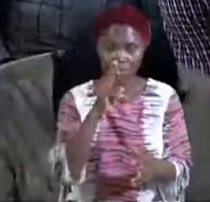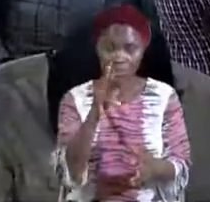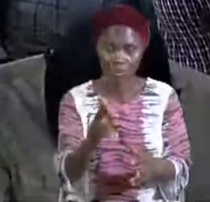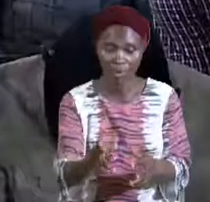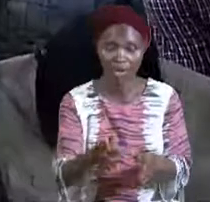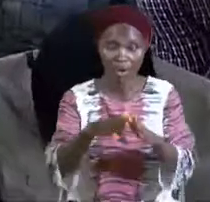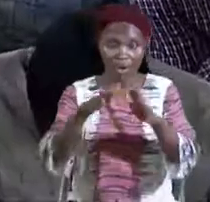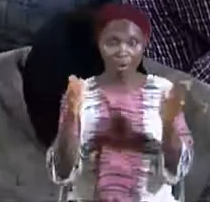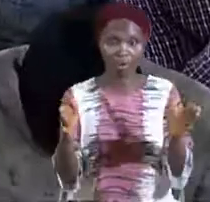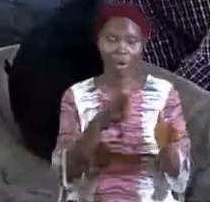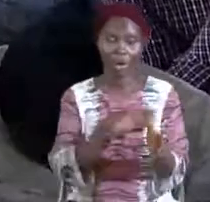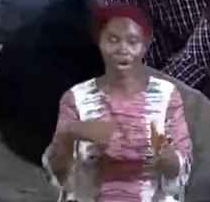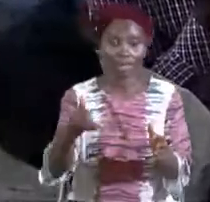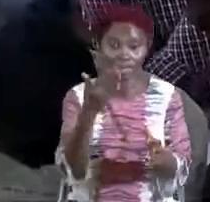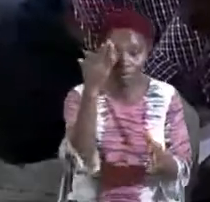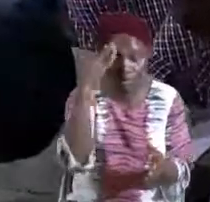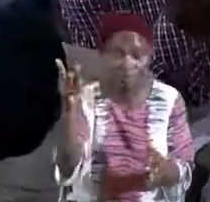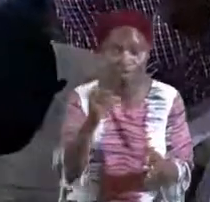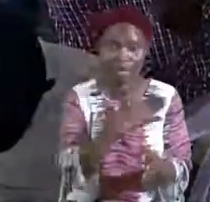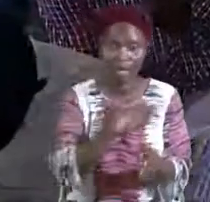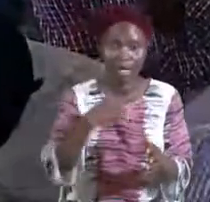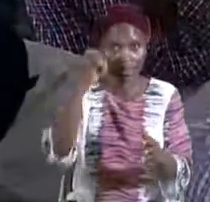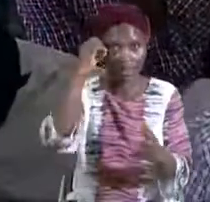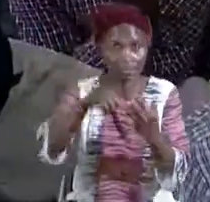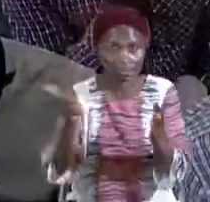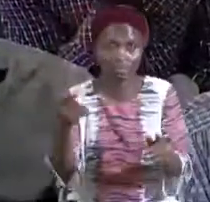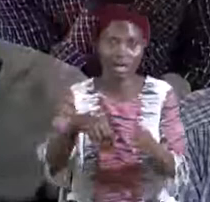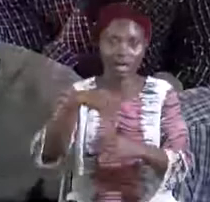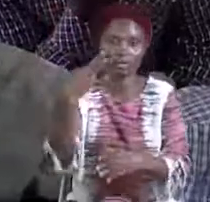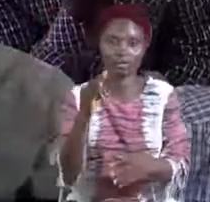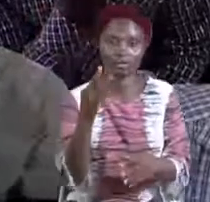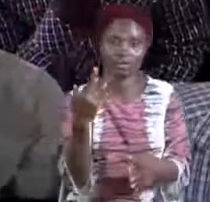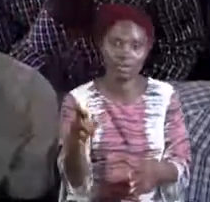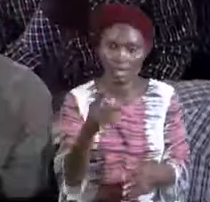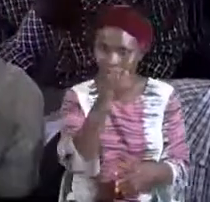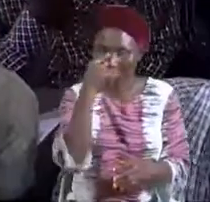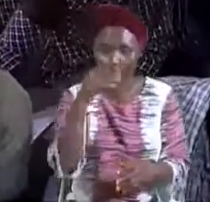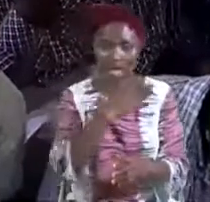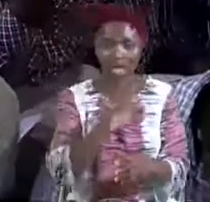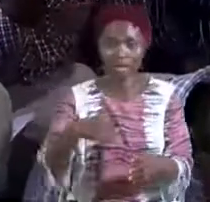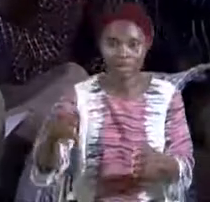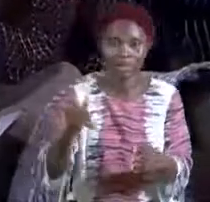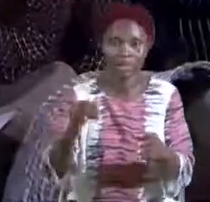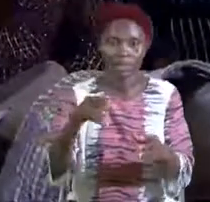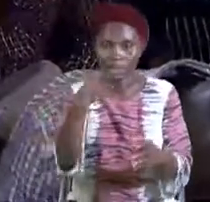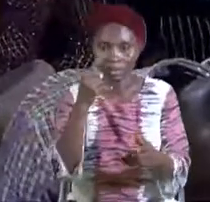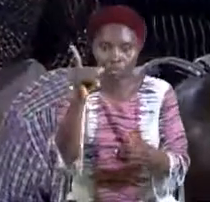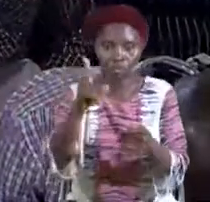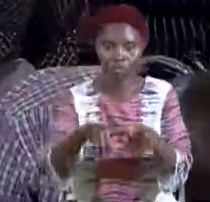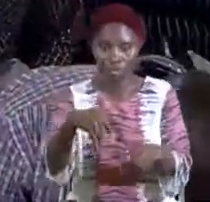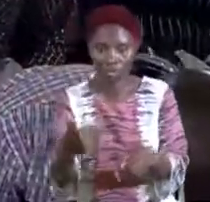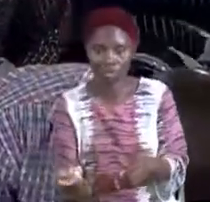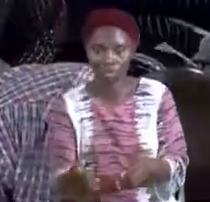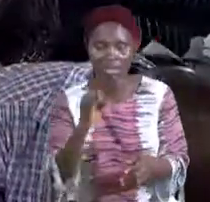ils le reconnurent. Et ils disparurent de devant eux. Et ils se dirent l'un à